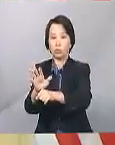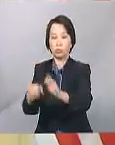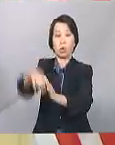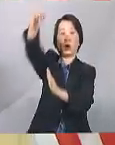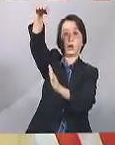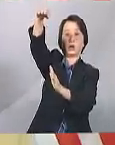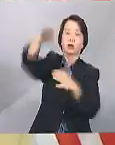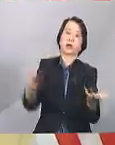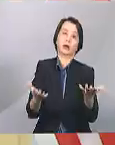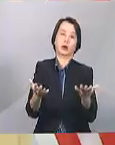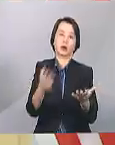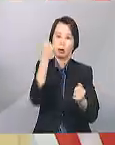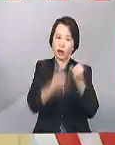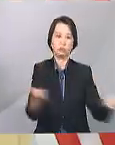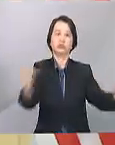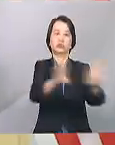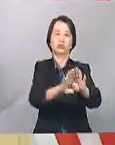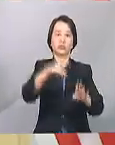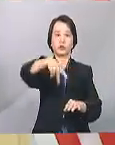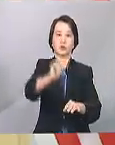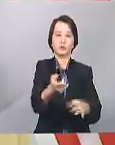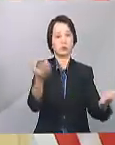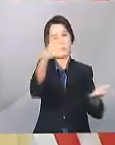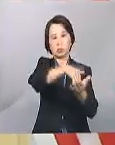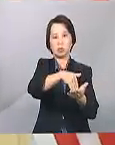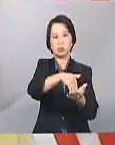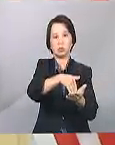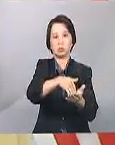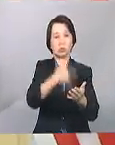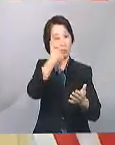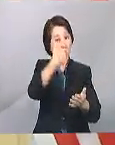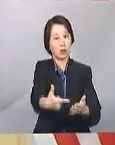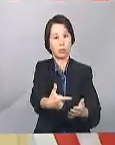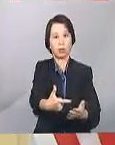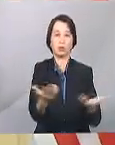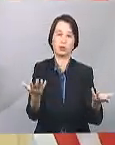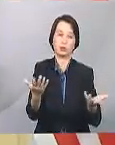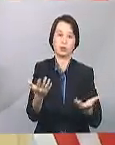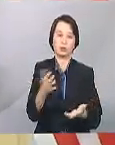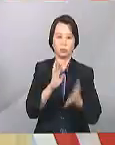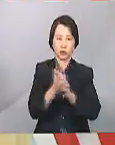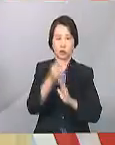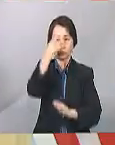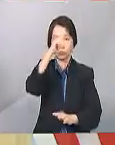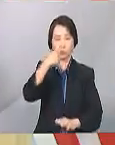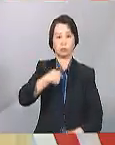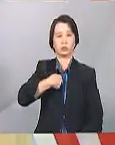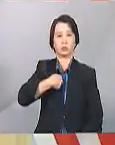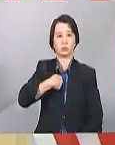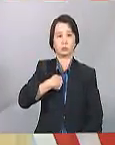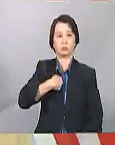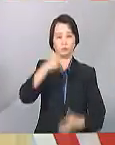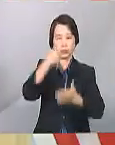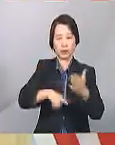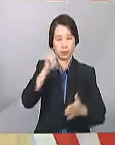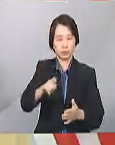mereka terpaksa menutup lebih lama daripada PKP sebelumnya. Jadi bagi saya, apa